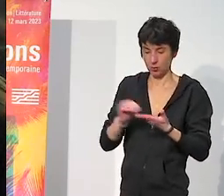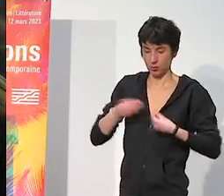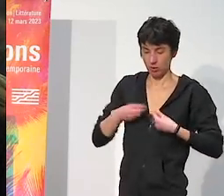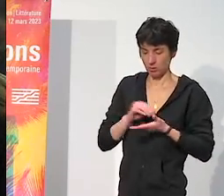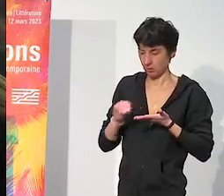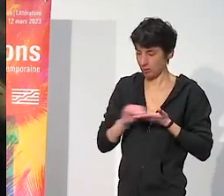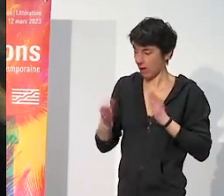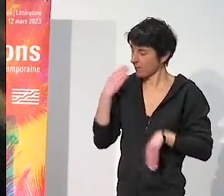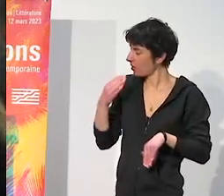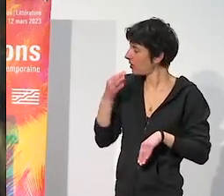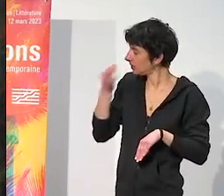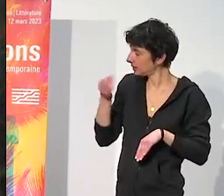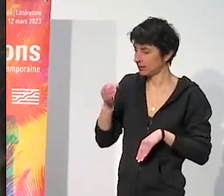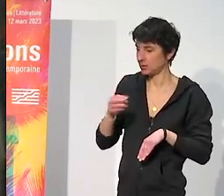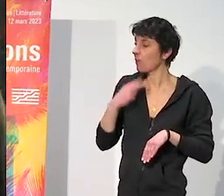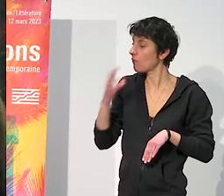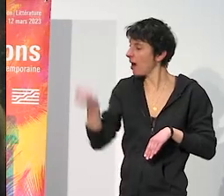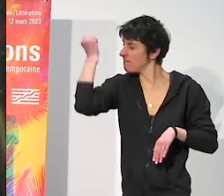On parlait de redonner de la voix.